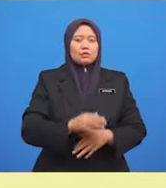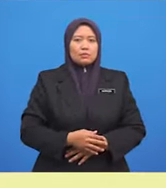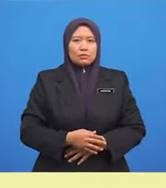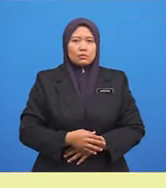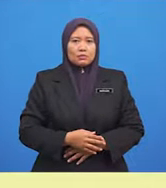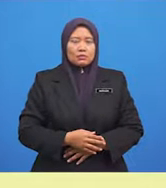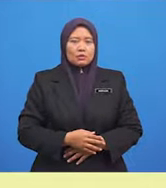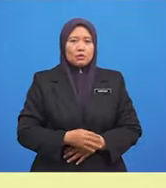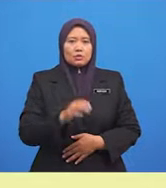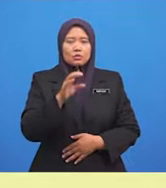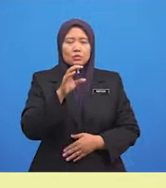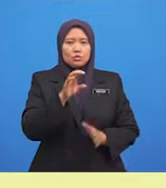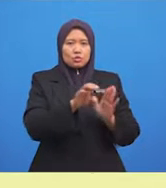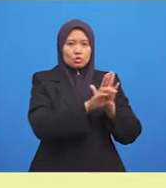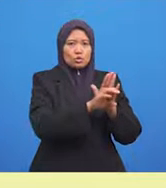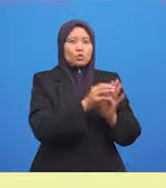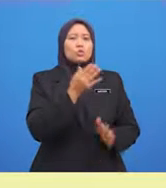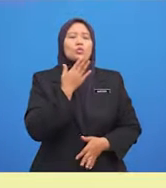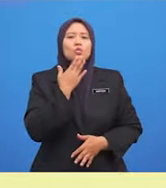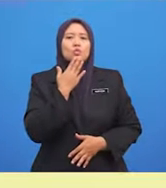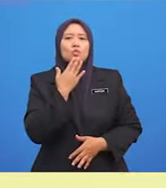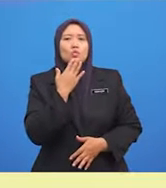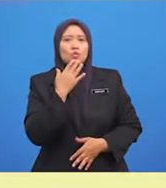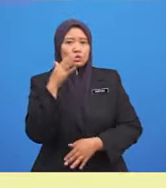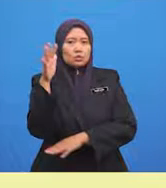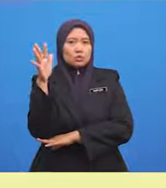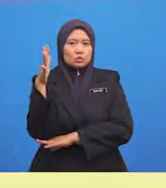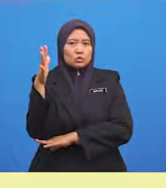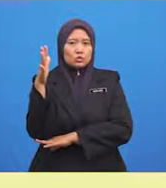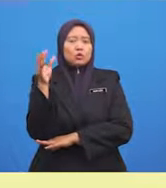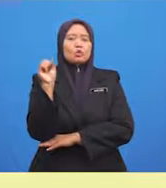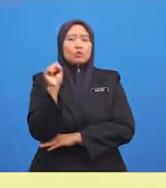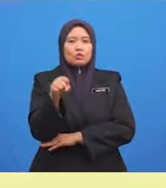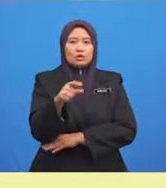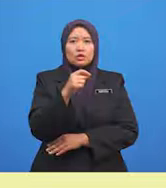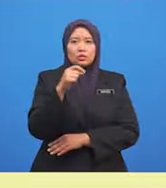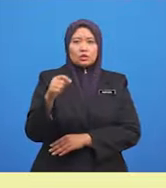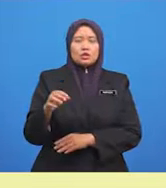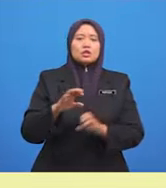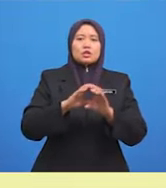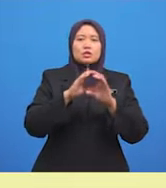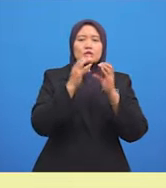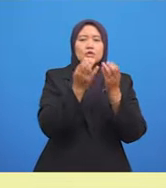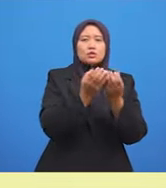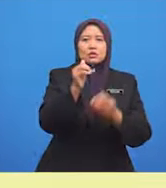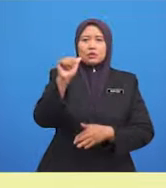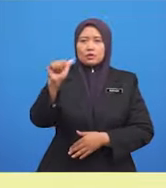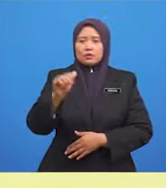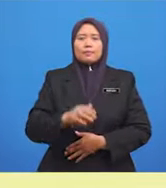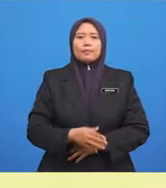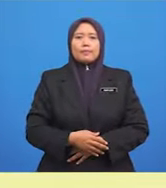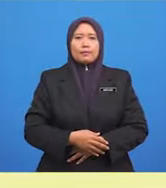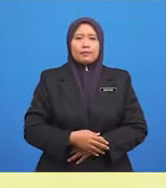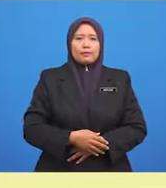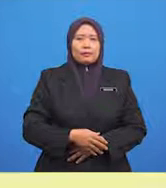contoh, warna pada jalur gemilang boleh ditulis dalam set A. Perihalan set